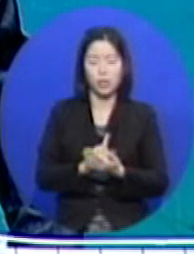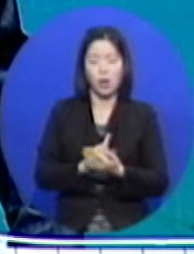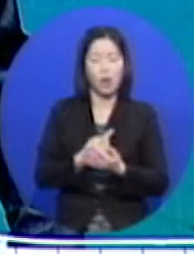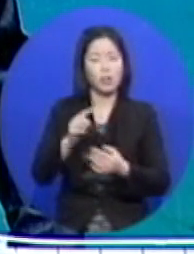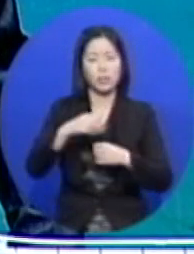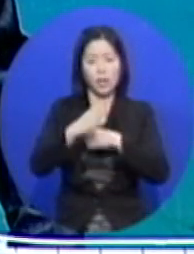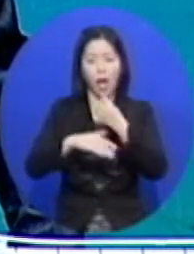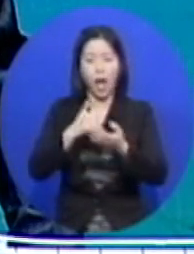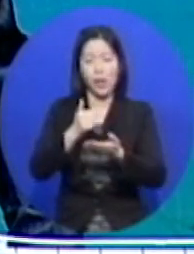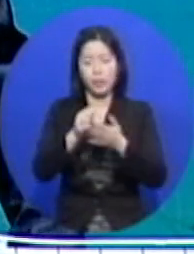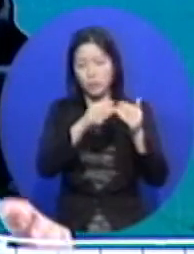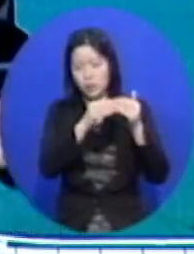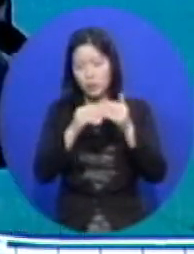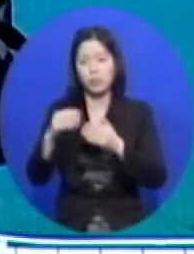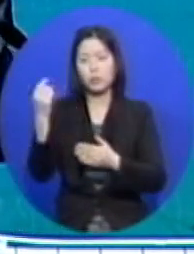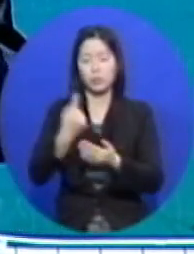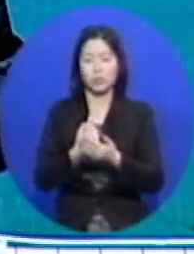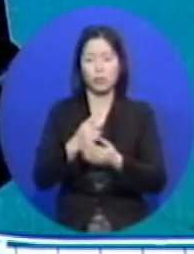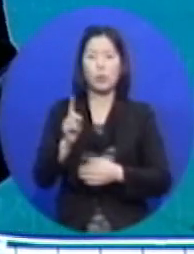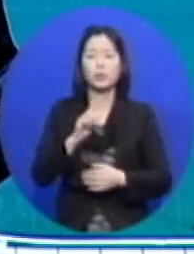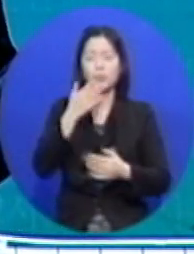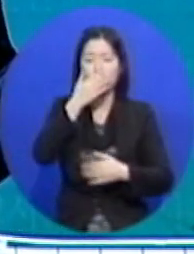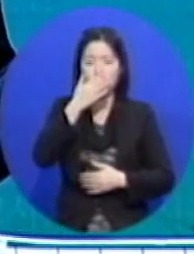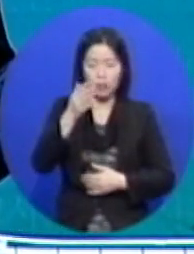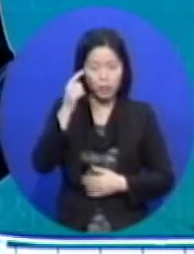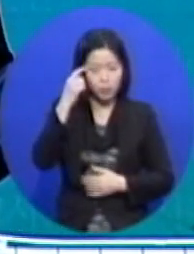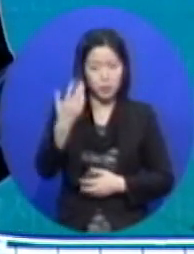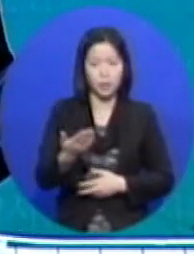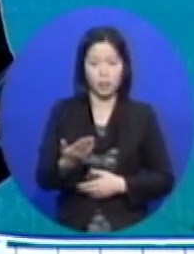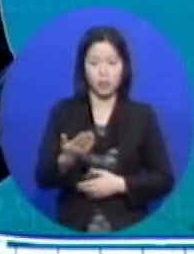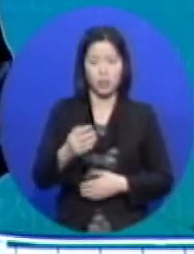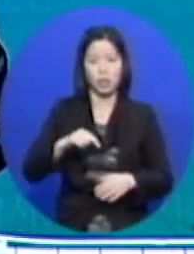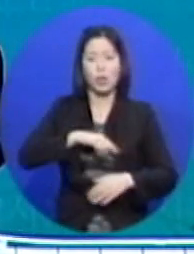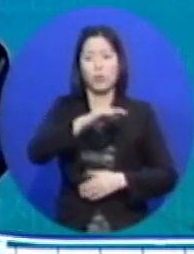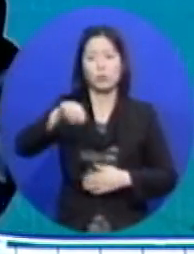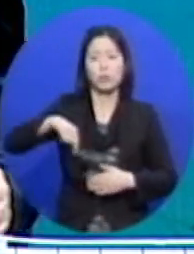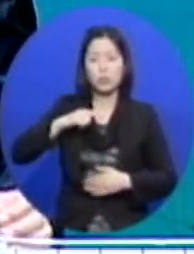어떻게 그게 가능하죠 우리 가운데 오신 예수님 때문이에요